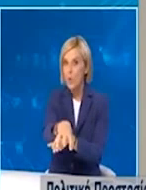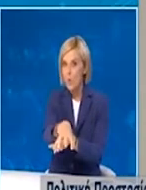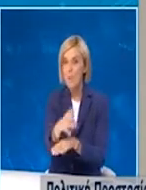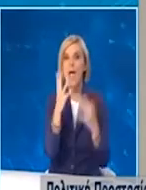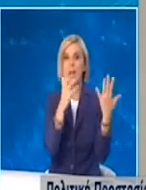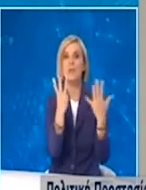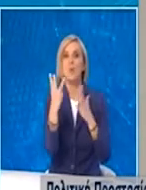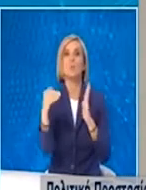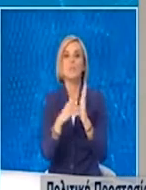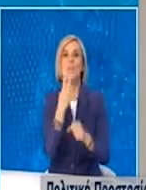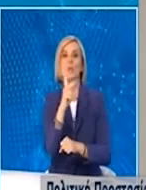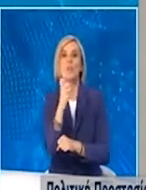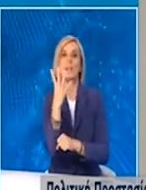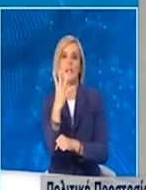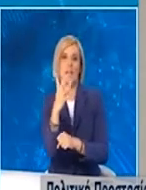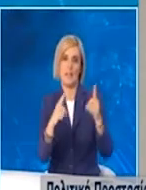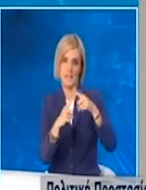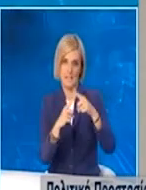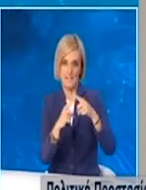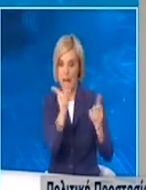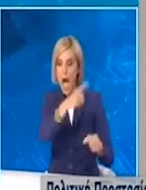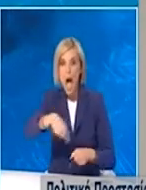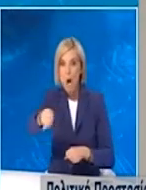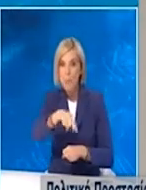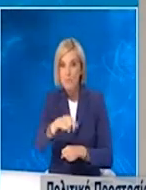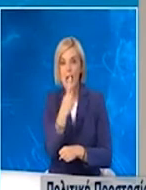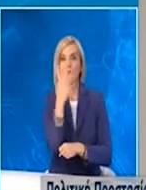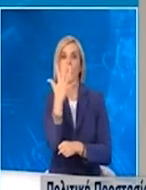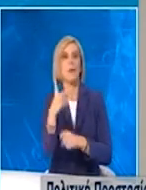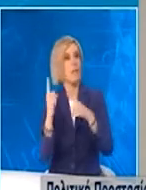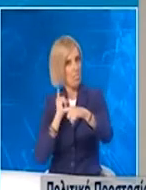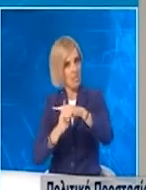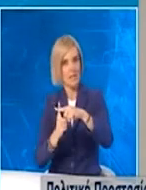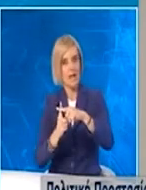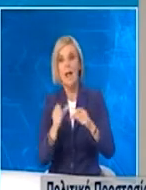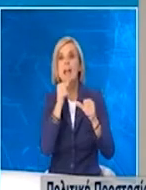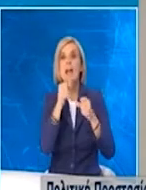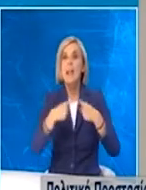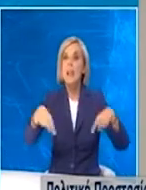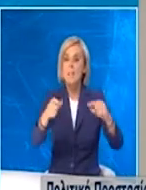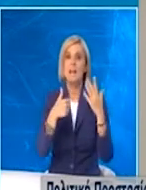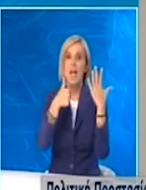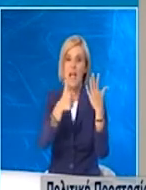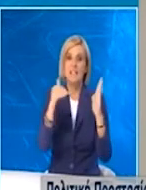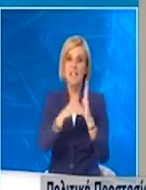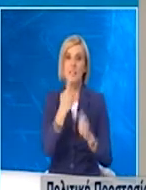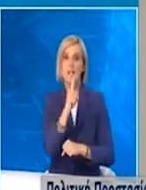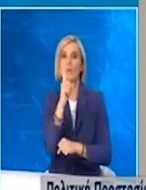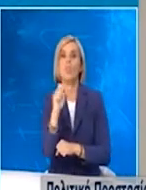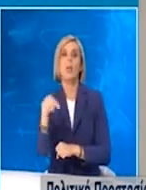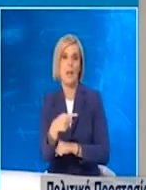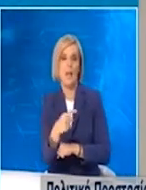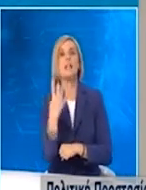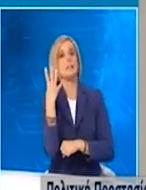98.284 τεστ, από τα οποία 105 ήταν θετικά. Στα λιμάνια 6.119 τεστ, από τα οποία 4